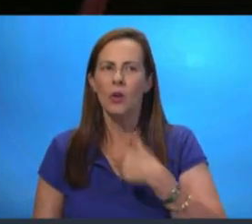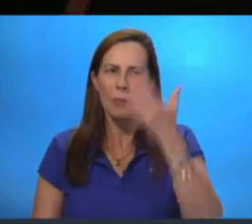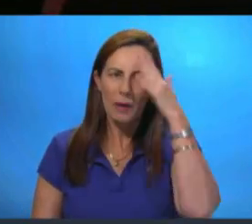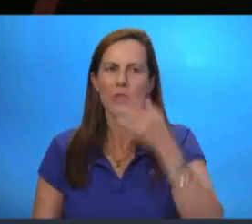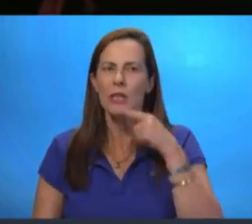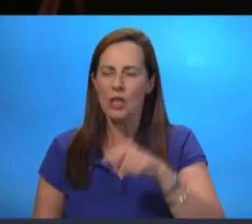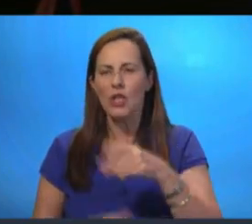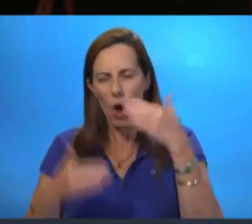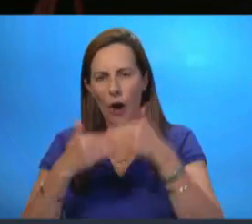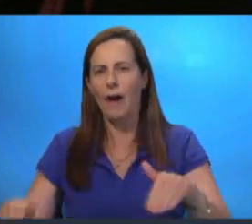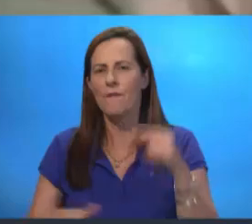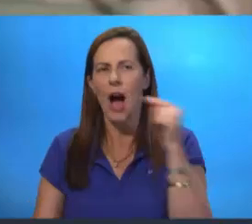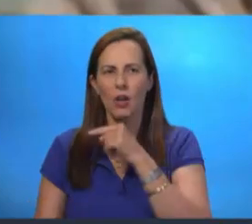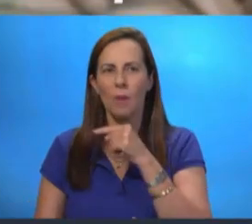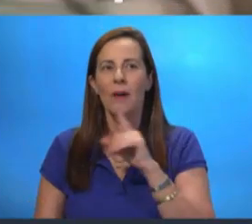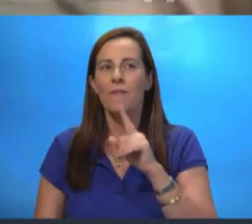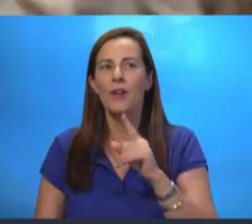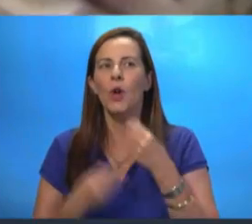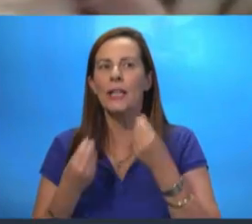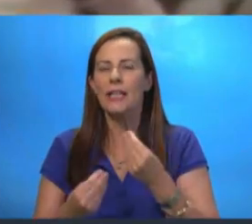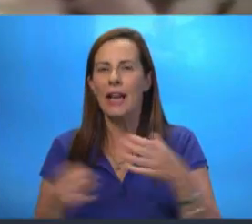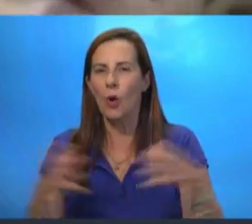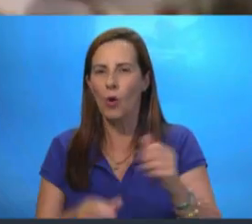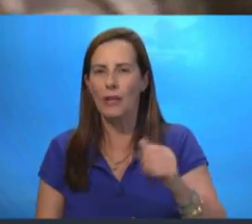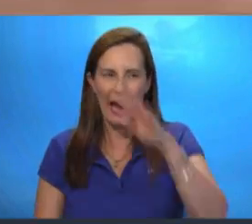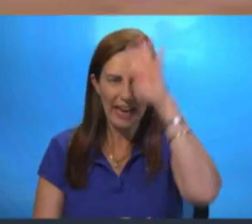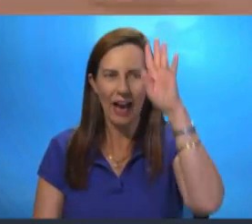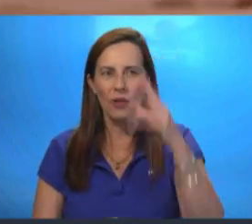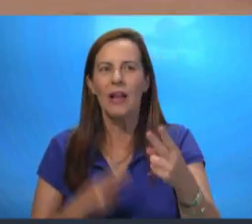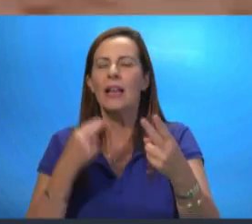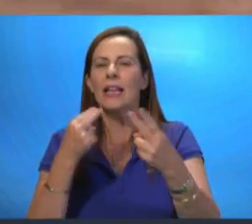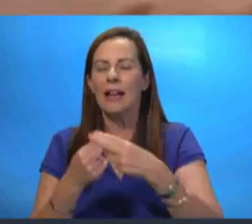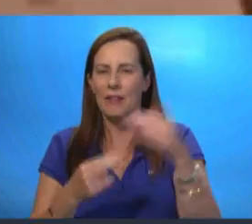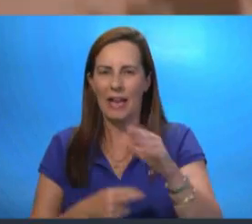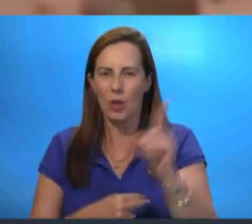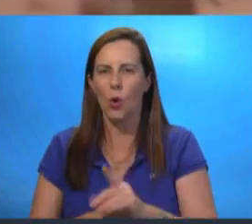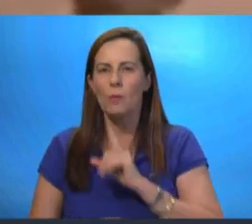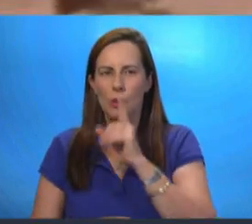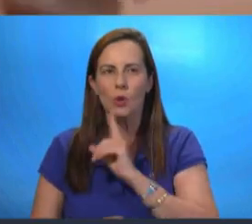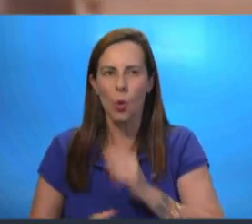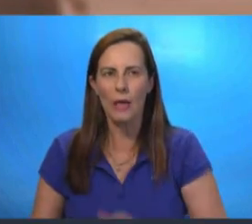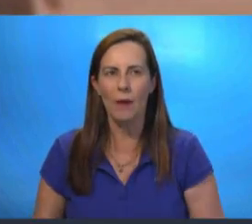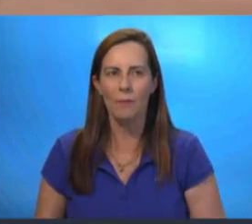عندها خطوط حمر لا يمكن تسمح لإيران من الشاطئ الطائفي بالقدوم إلى جنوب سوريا وتحويل جنوب سوريا